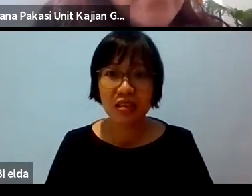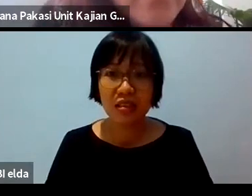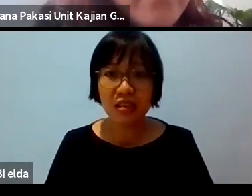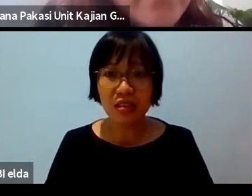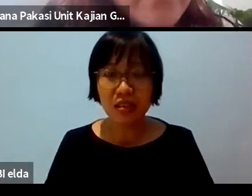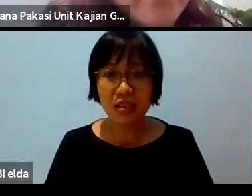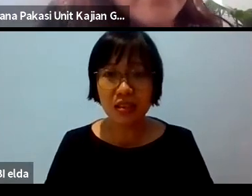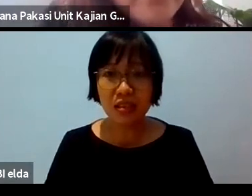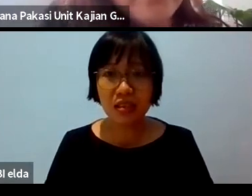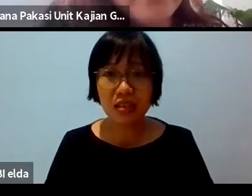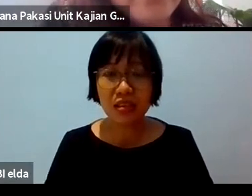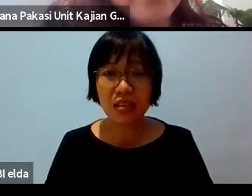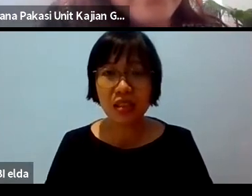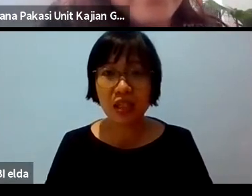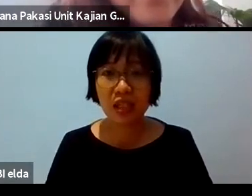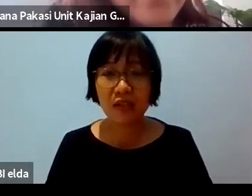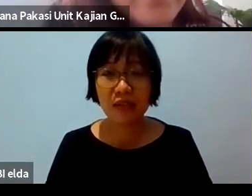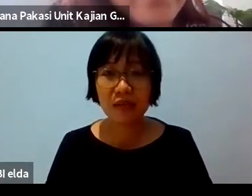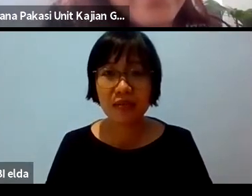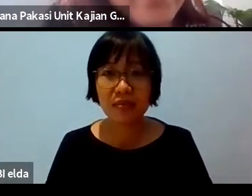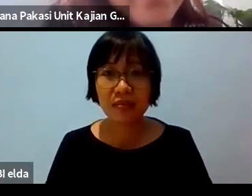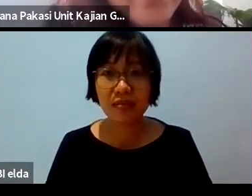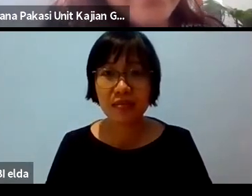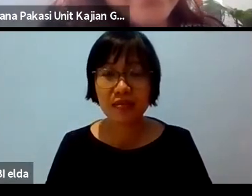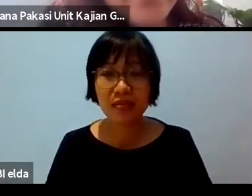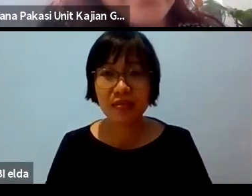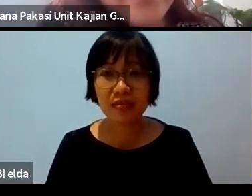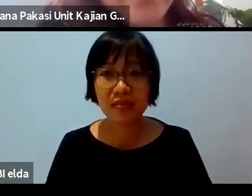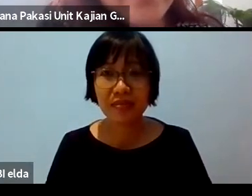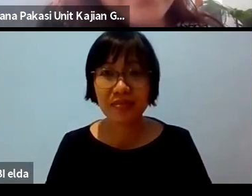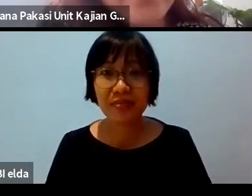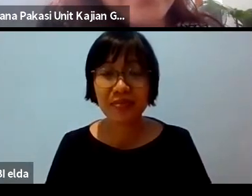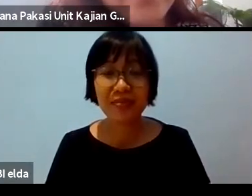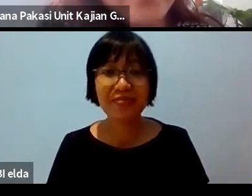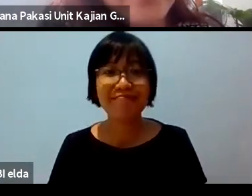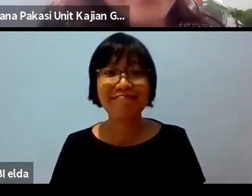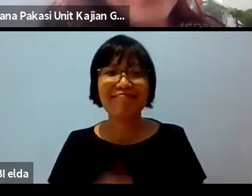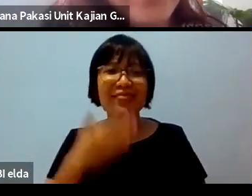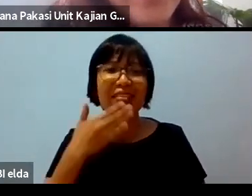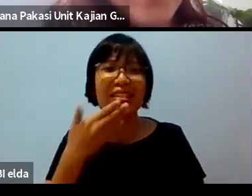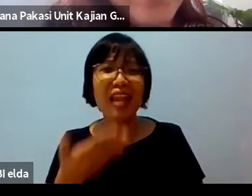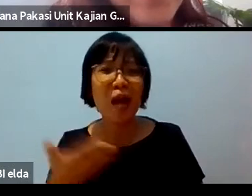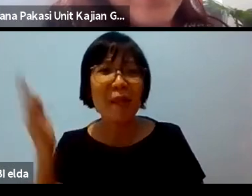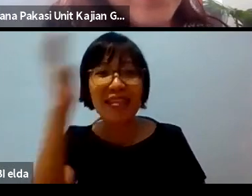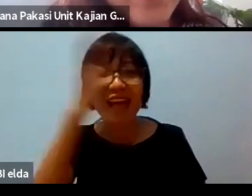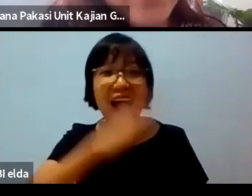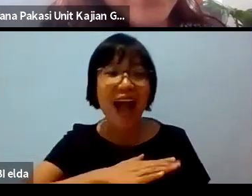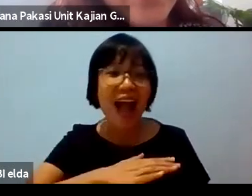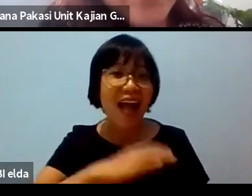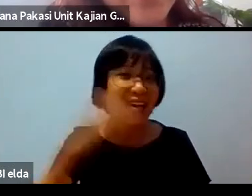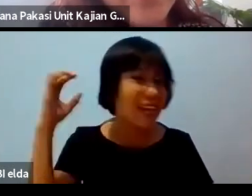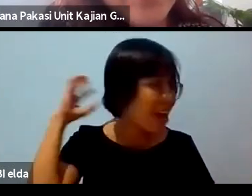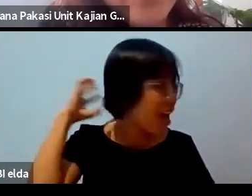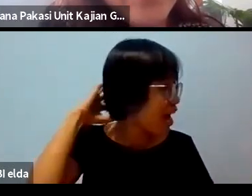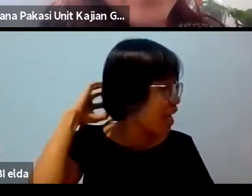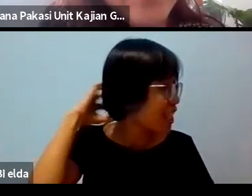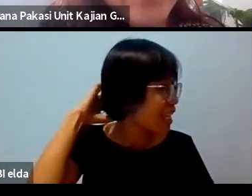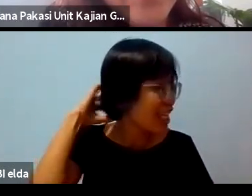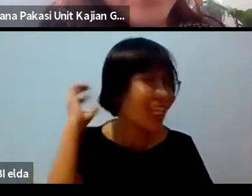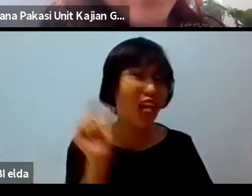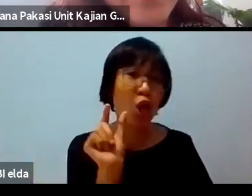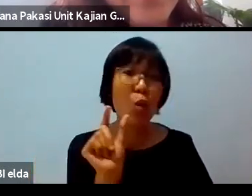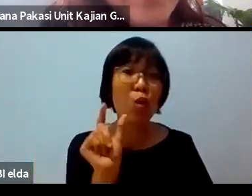gambaran. Sebelumnya saya mau menyampaikan selamat hari Kartini buat semua perempuan Indonesia yang